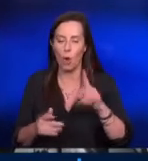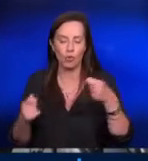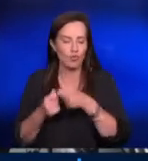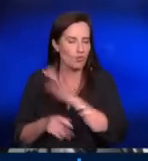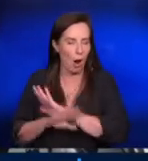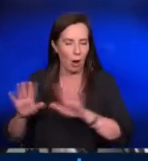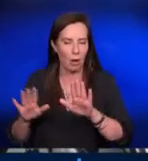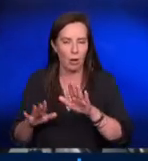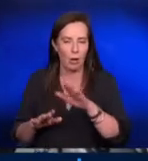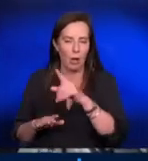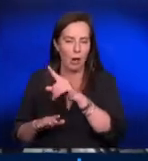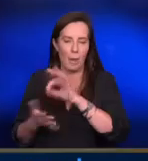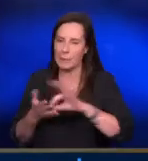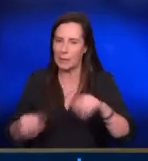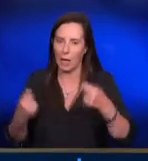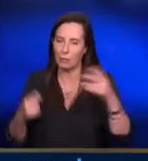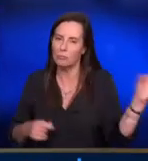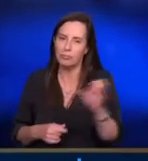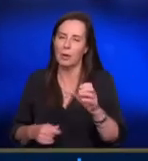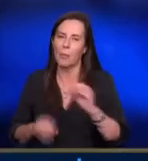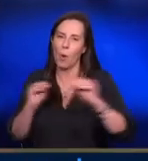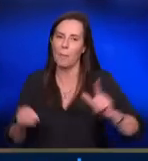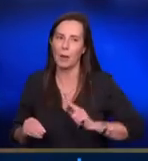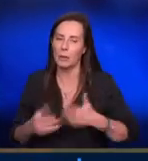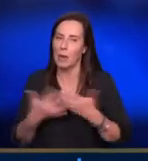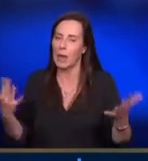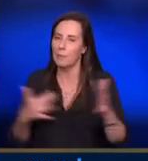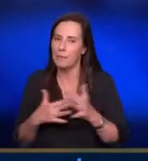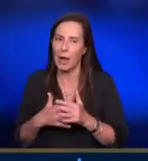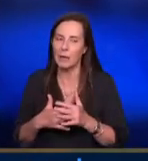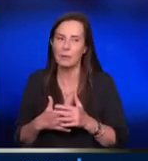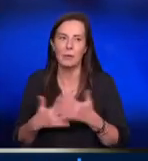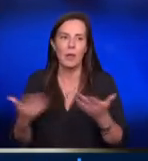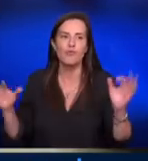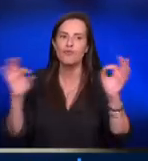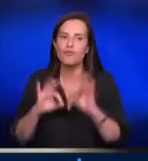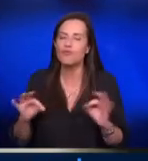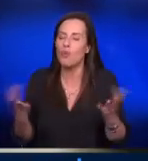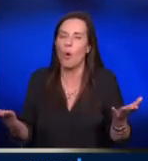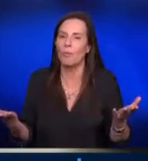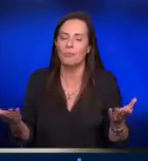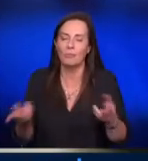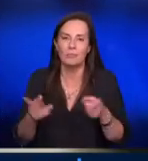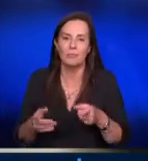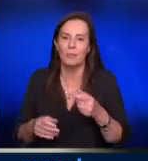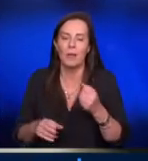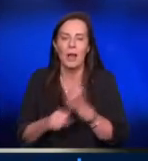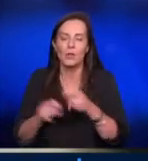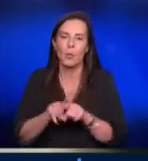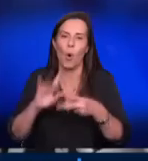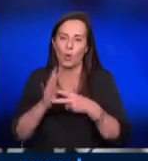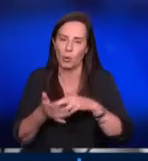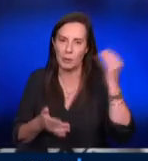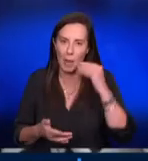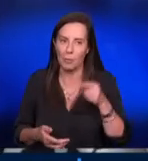בכלל למערך הפדגוגי של משרד החינוך. אז אין מבחנים ואין מבדקים, אין שום אפשרות ככה להיצמד לתוכנית